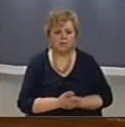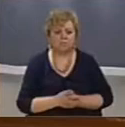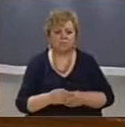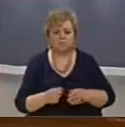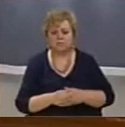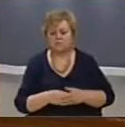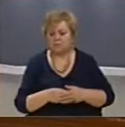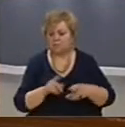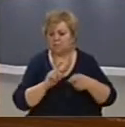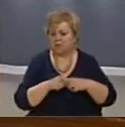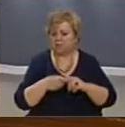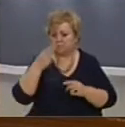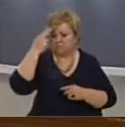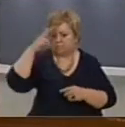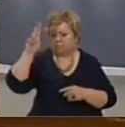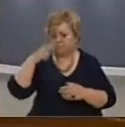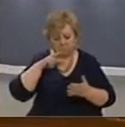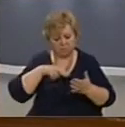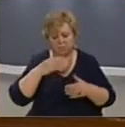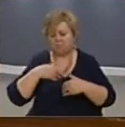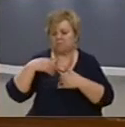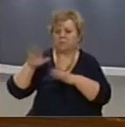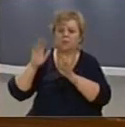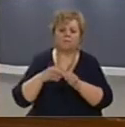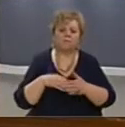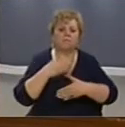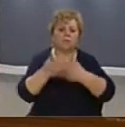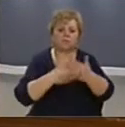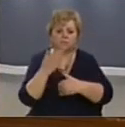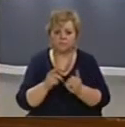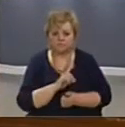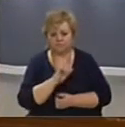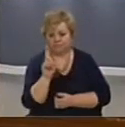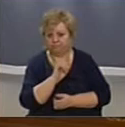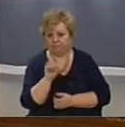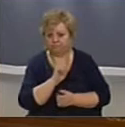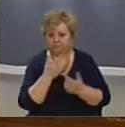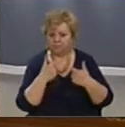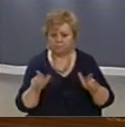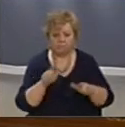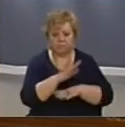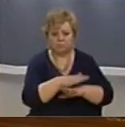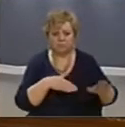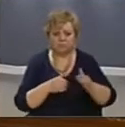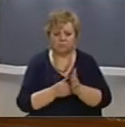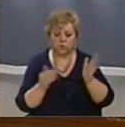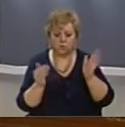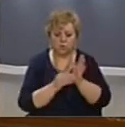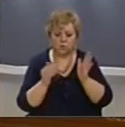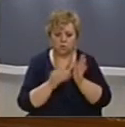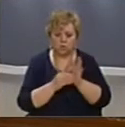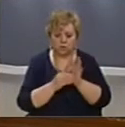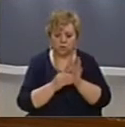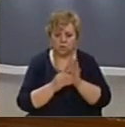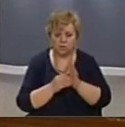mall i huaj që erë këtu do pak shkoj edhe hajde na vazhdojnë matutje. Nuk guxon ky kuvend cilët asisoj, por duhet nëse ka